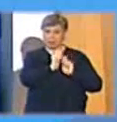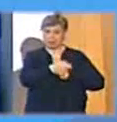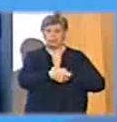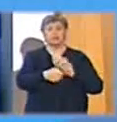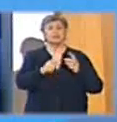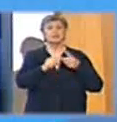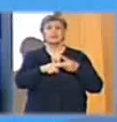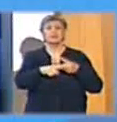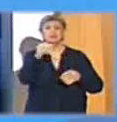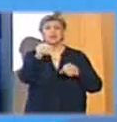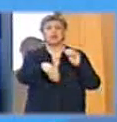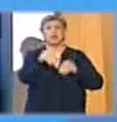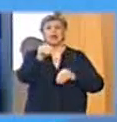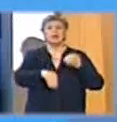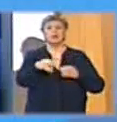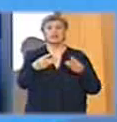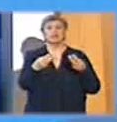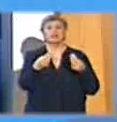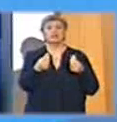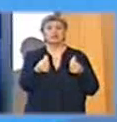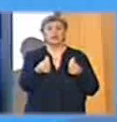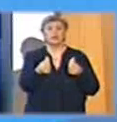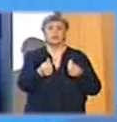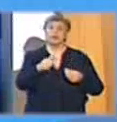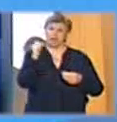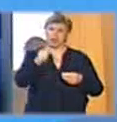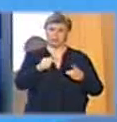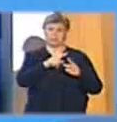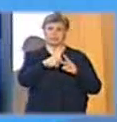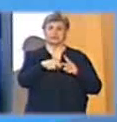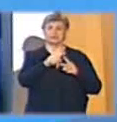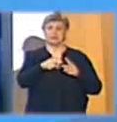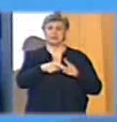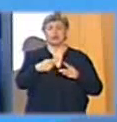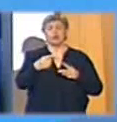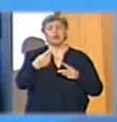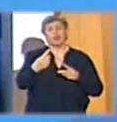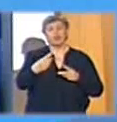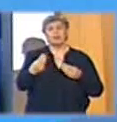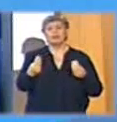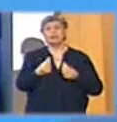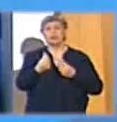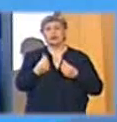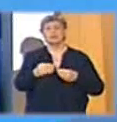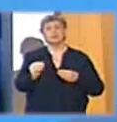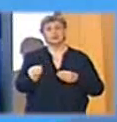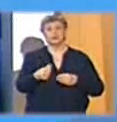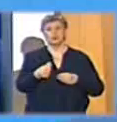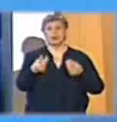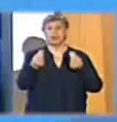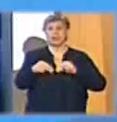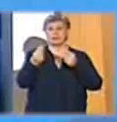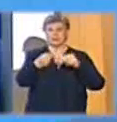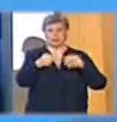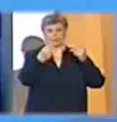μείγμα τέτοιο ώστε με τις αλλαγές και στον οικολογικό νόμο και στη συνταγματική αναθεώρηση να λυθούν τέτοιου τύπου